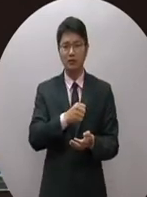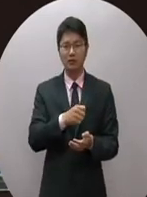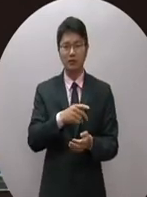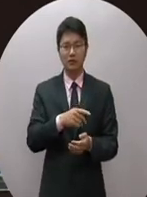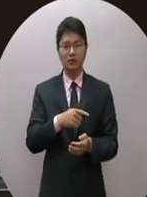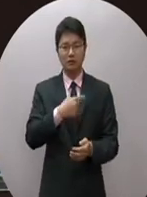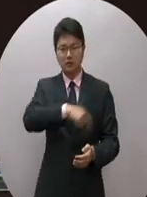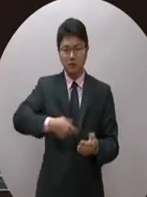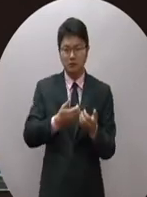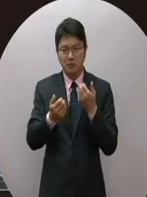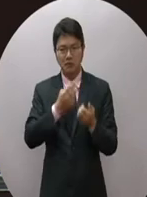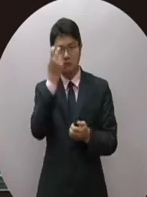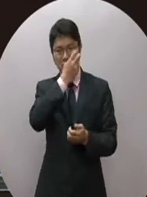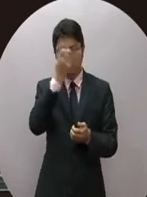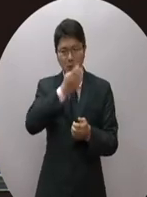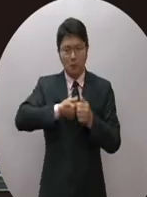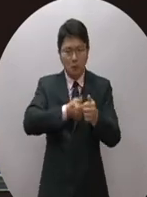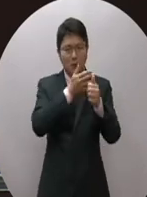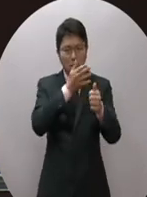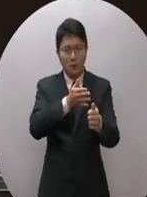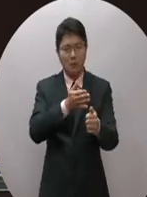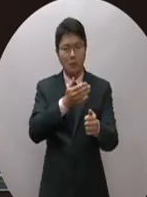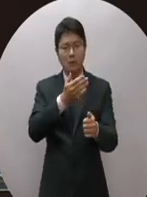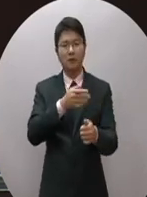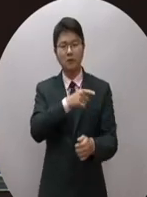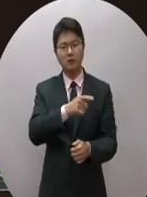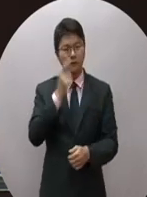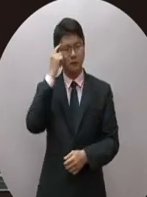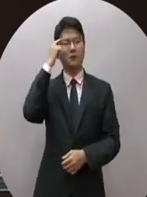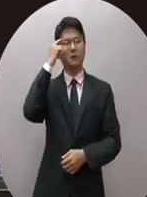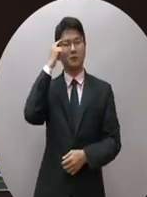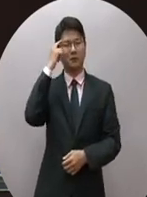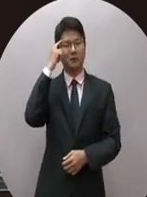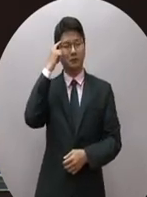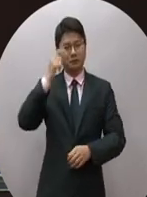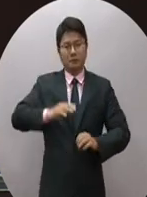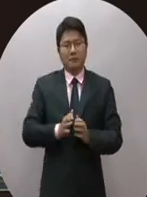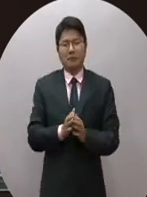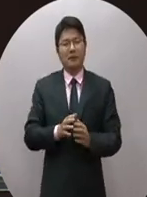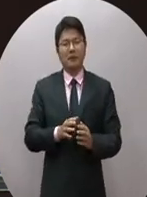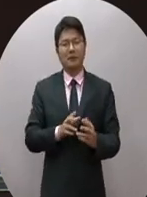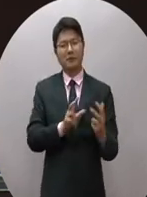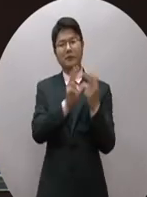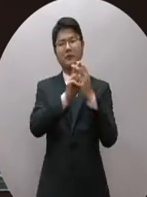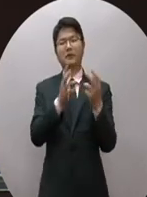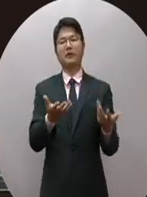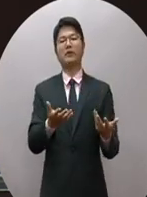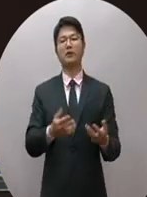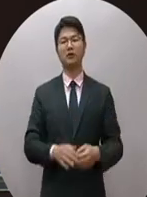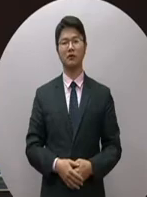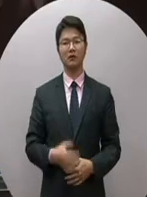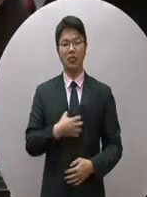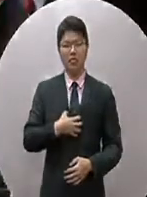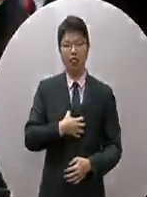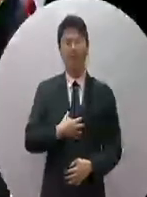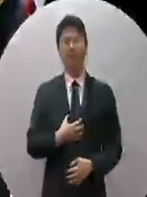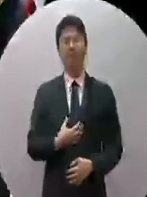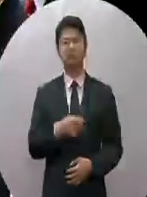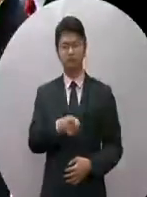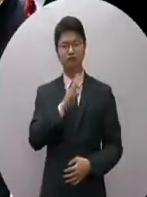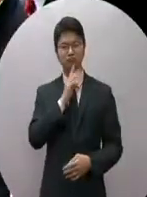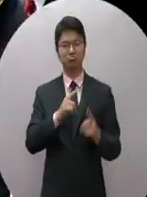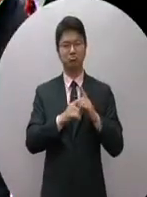查、被追问，以至于暴怒在领钱的柜台前。我觉得这就是民怨。因